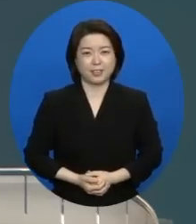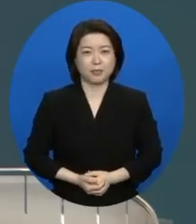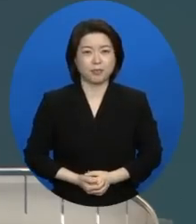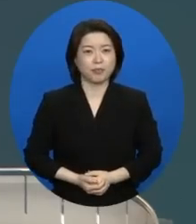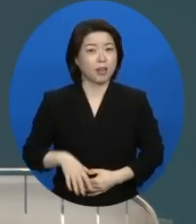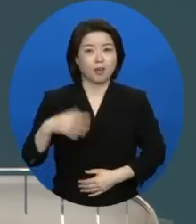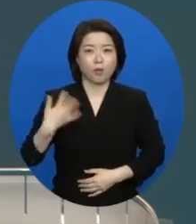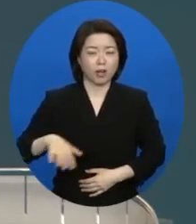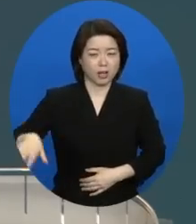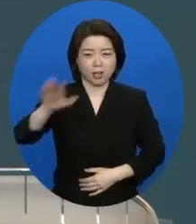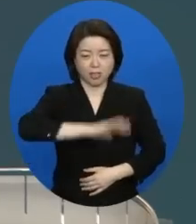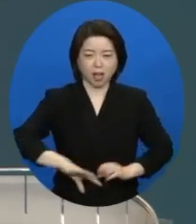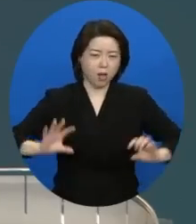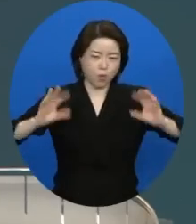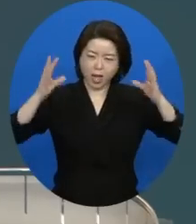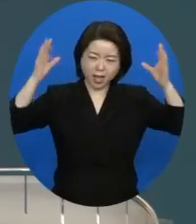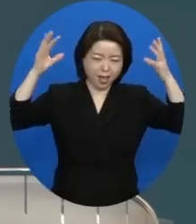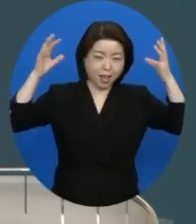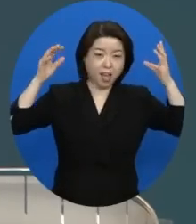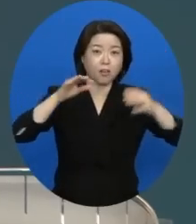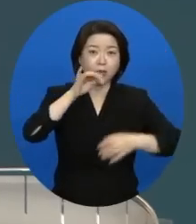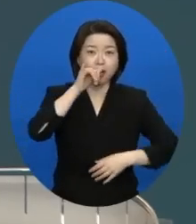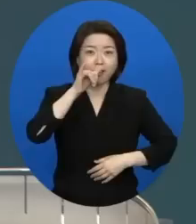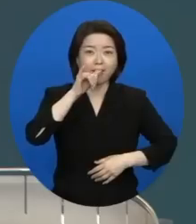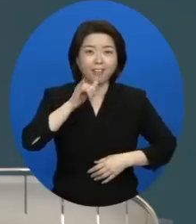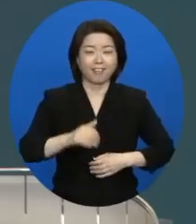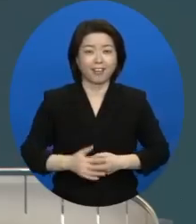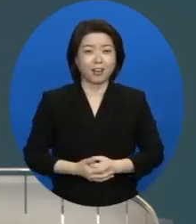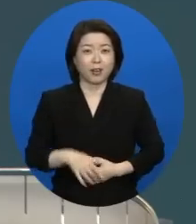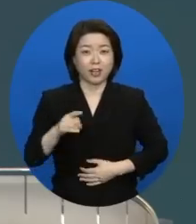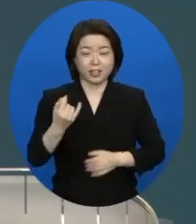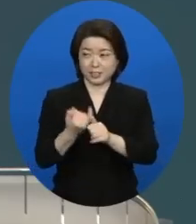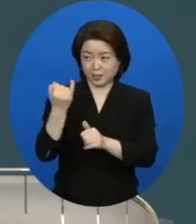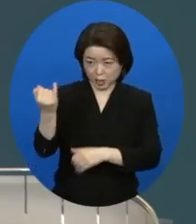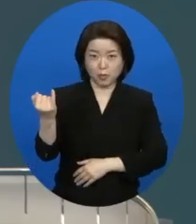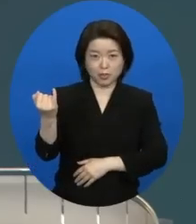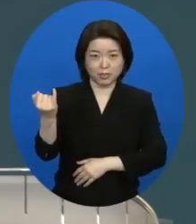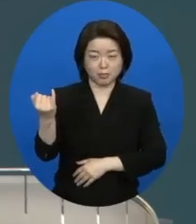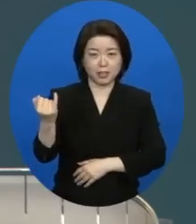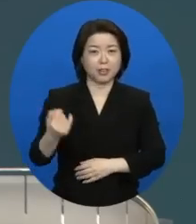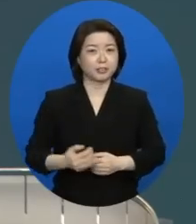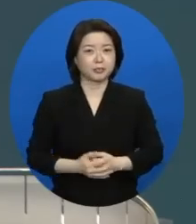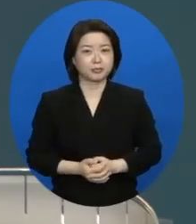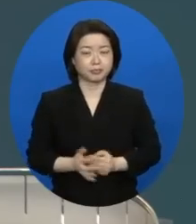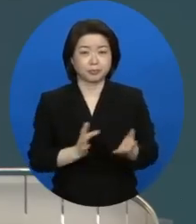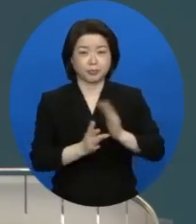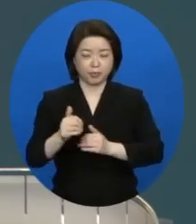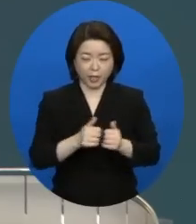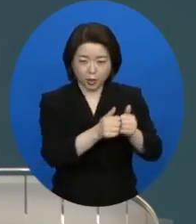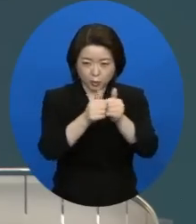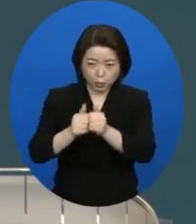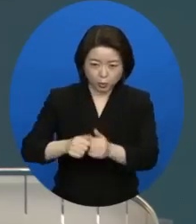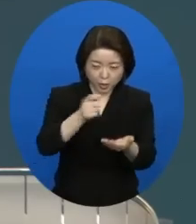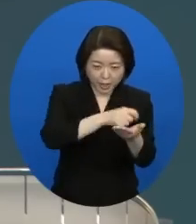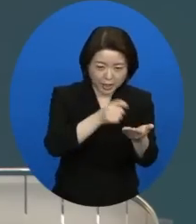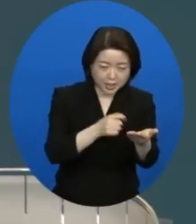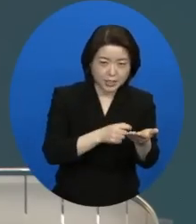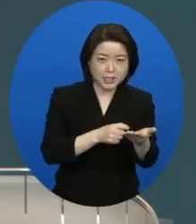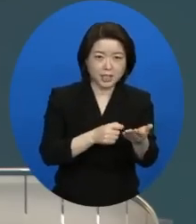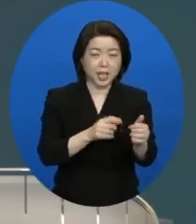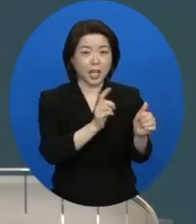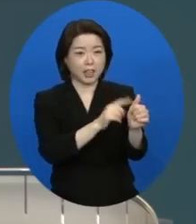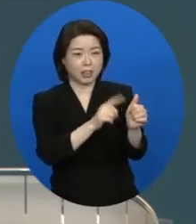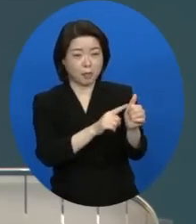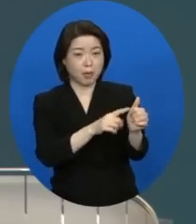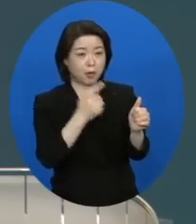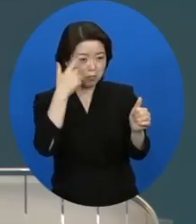아, 그래서 막 다들 박수 쳤다니까. 그 사모님이 예수 동행일기를 쓴다고 남편 목사님이